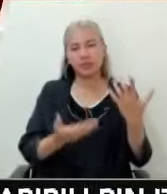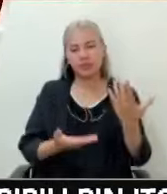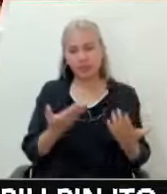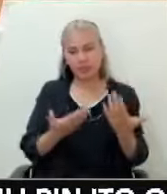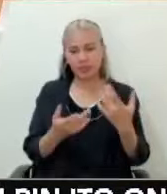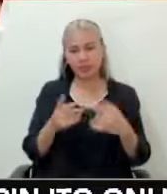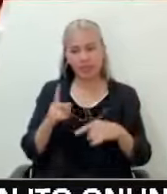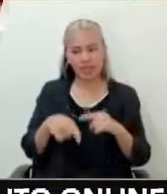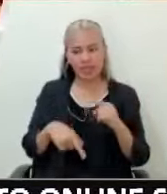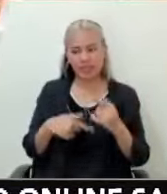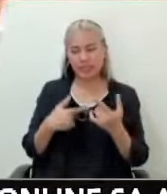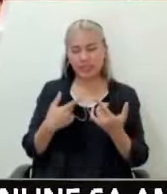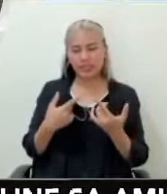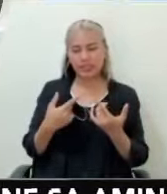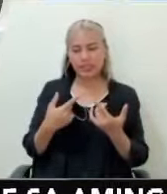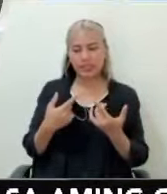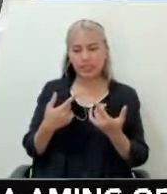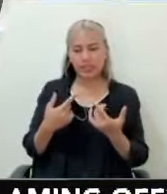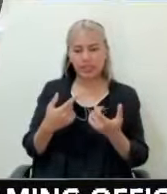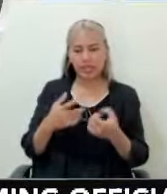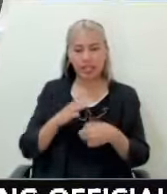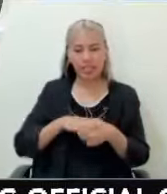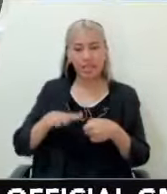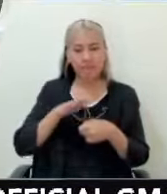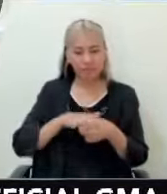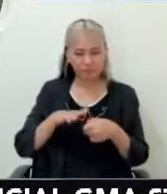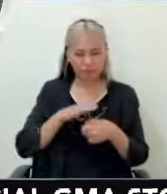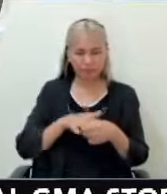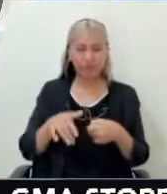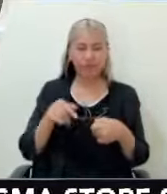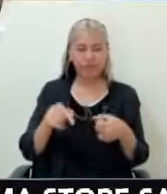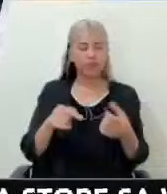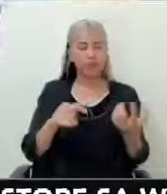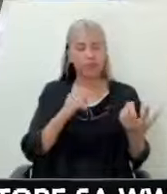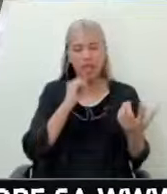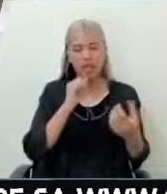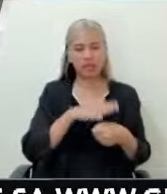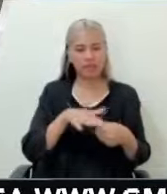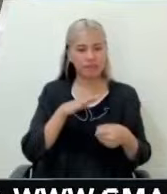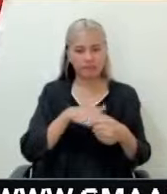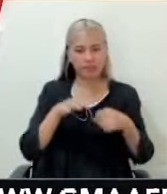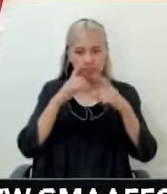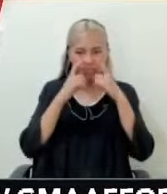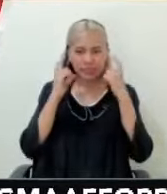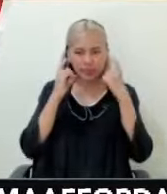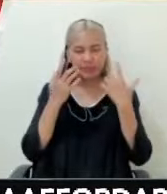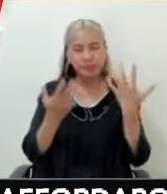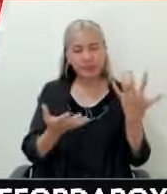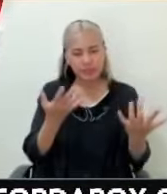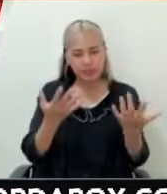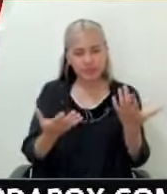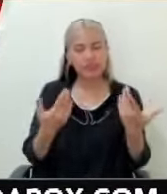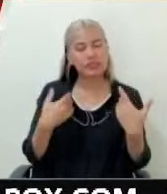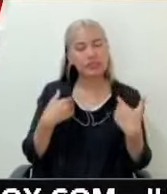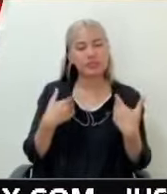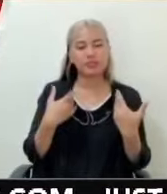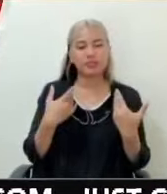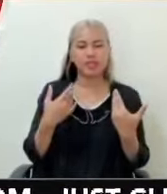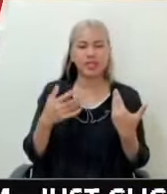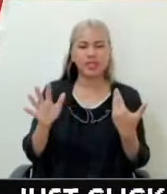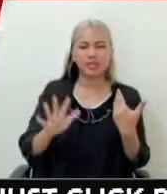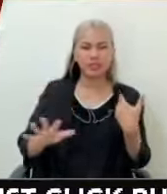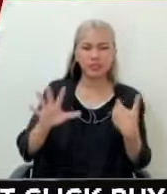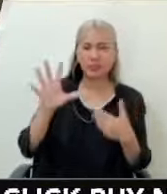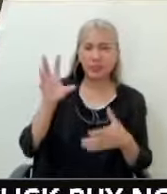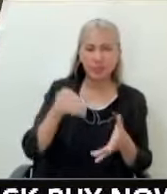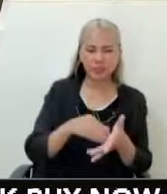population ng municipality of laas if mag escalate maaring maa affect more or less 50,000 Okay